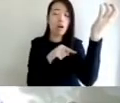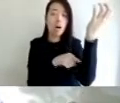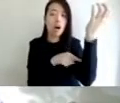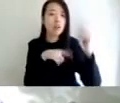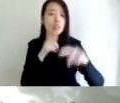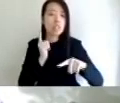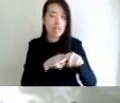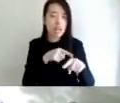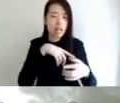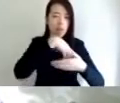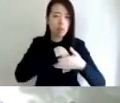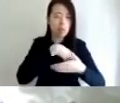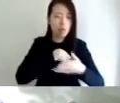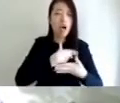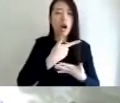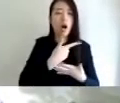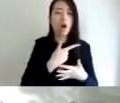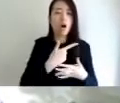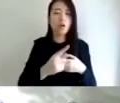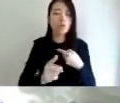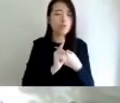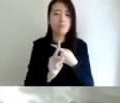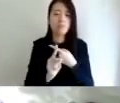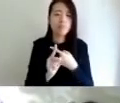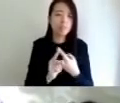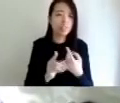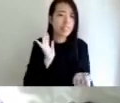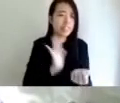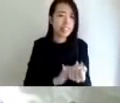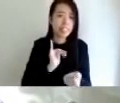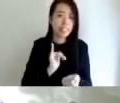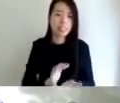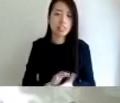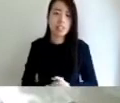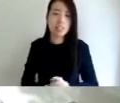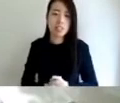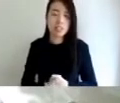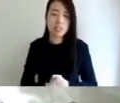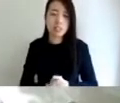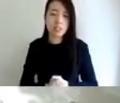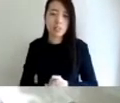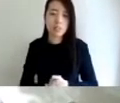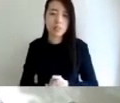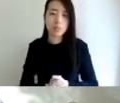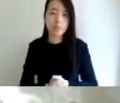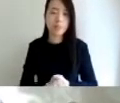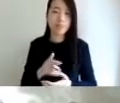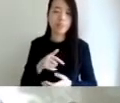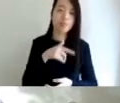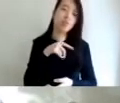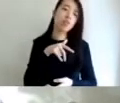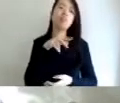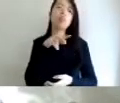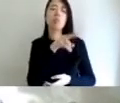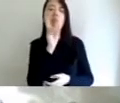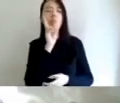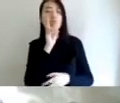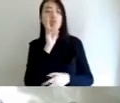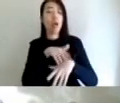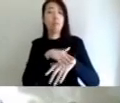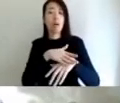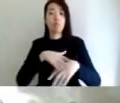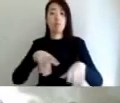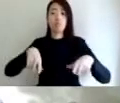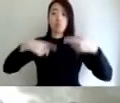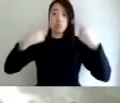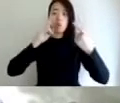咧都存在住好大好大嘅問題。咁所以我哋見到呢一棵樹咧，雖然佢表面上面好似明